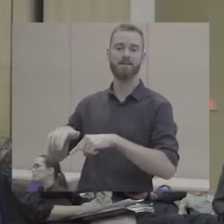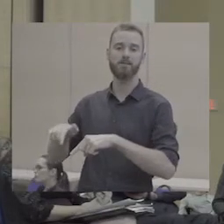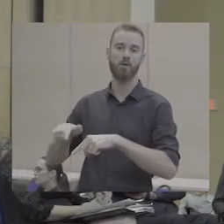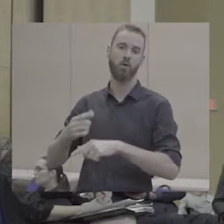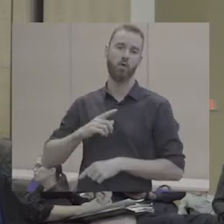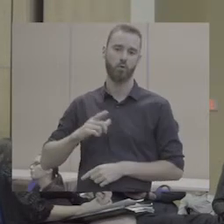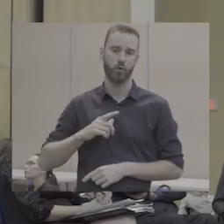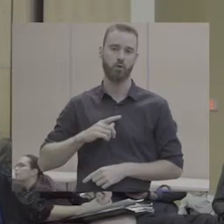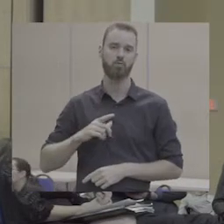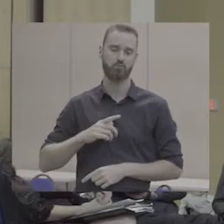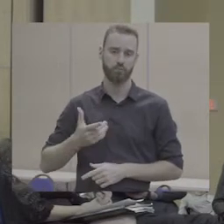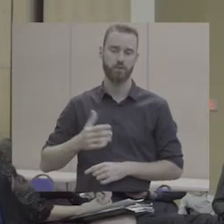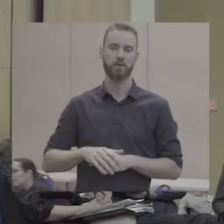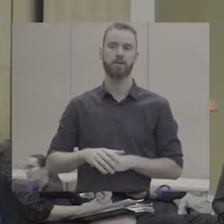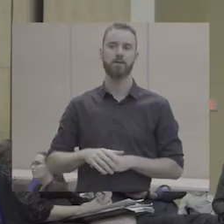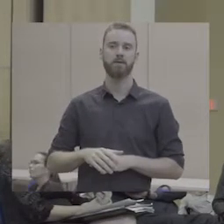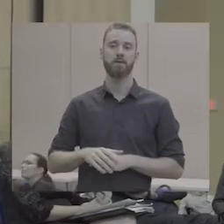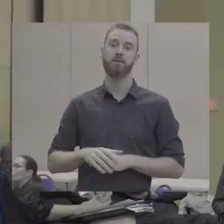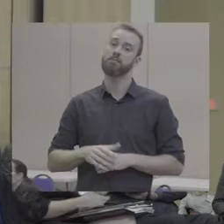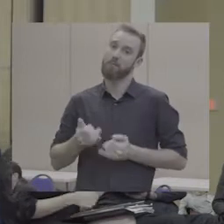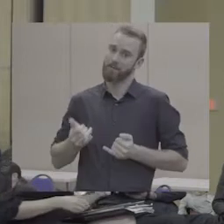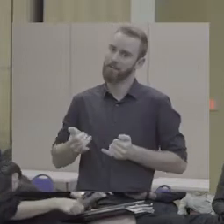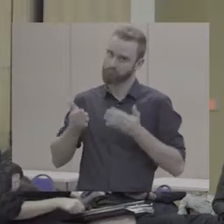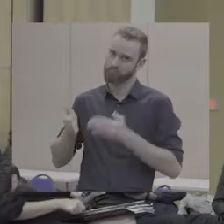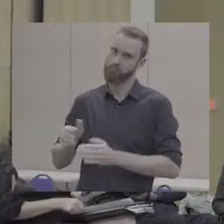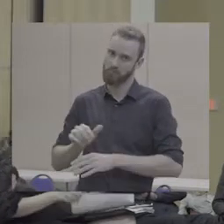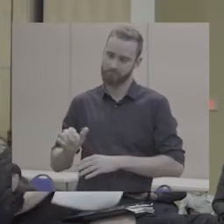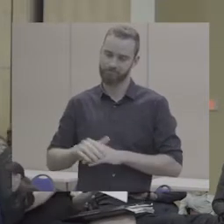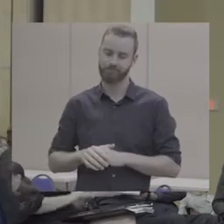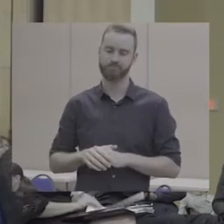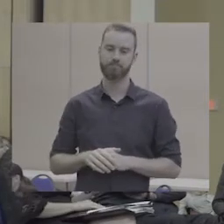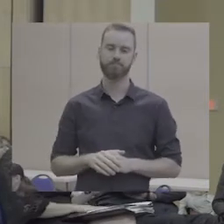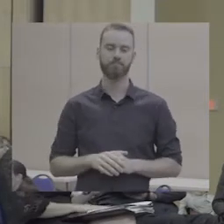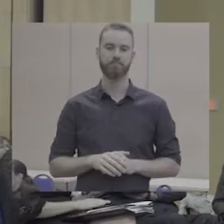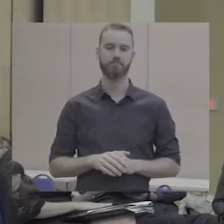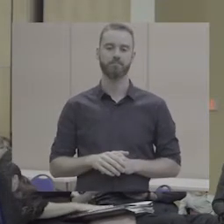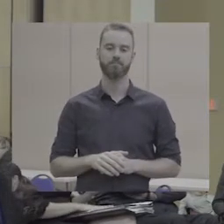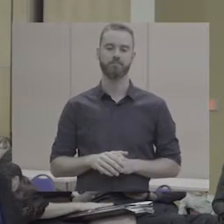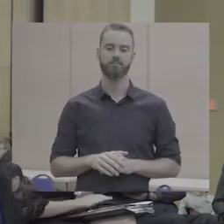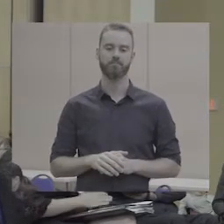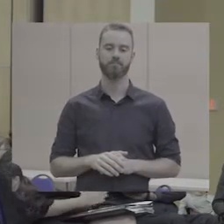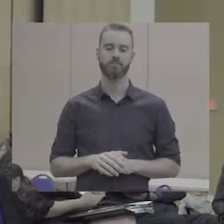l'agglomération de Longueuil pour l'instant. Là, M.